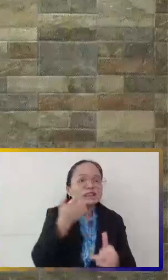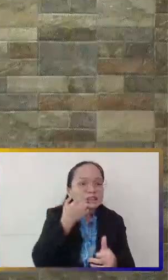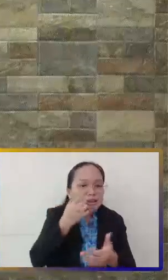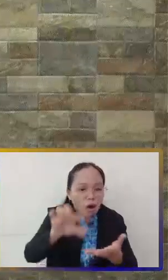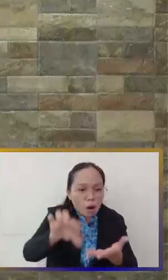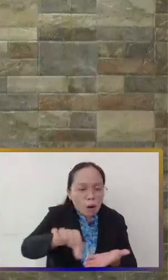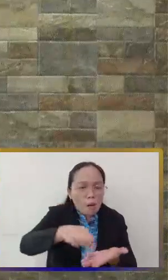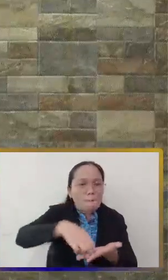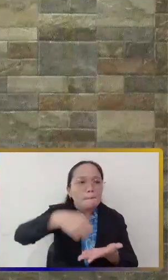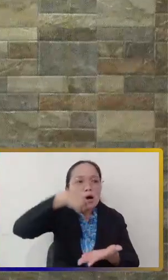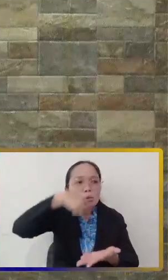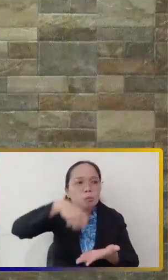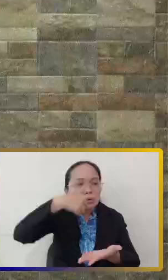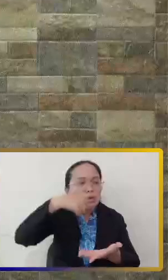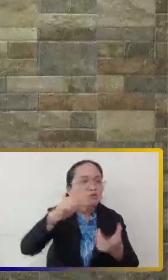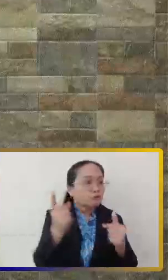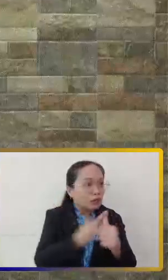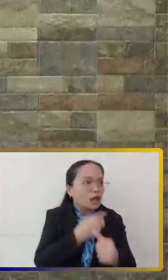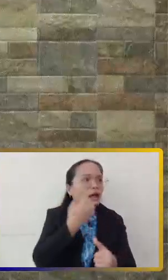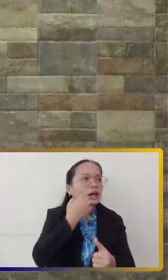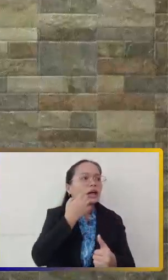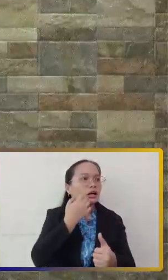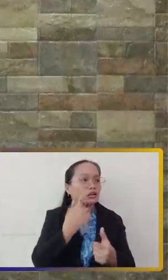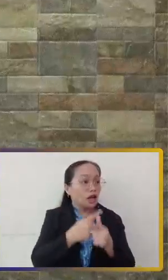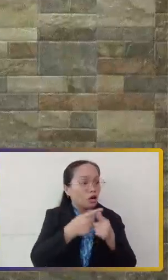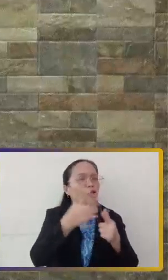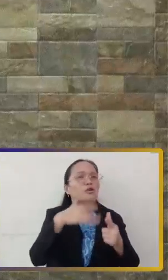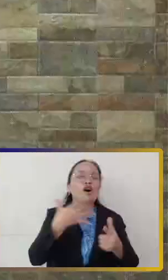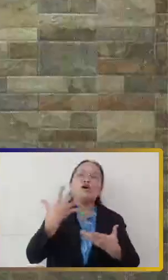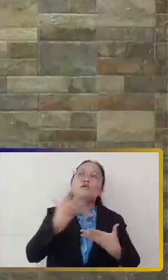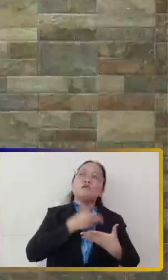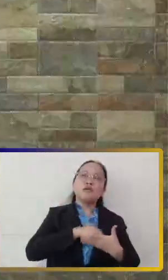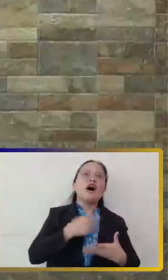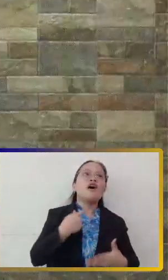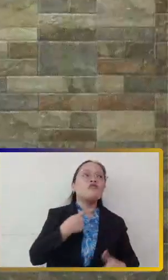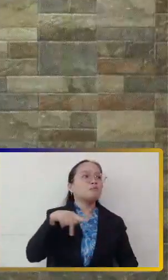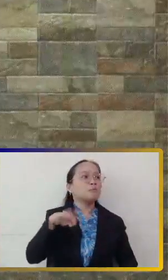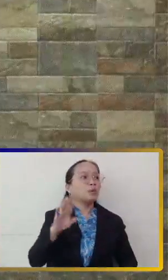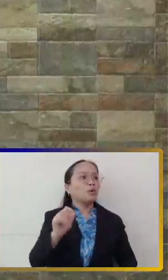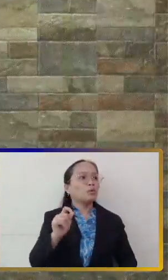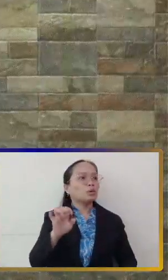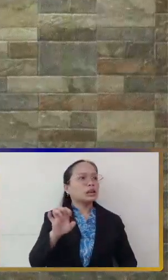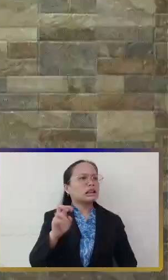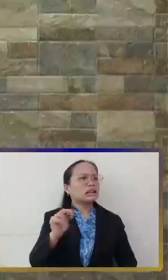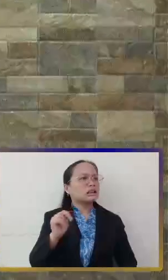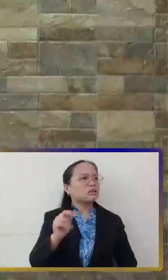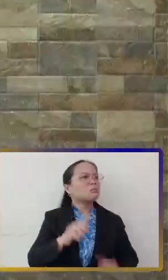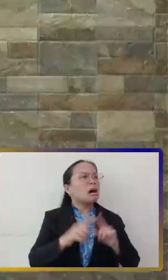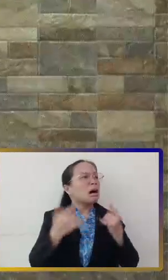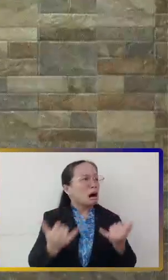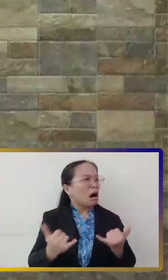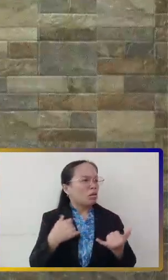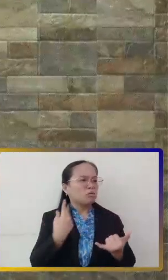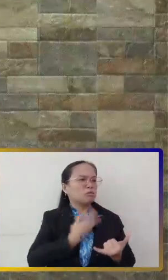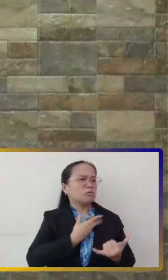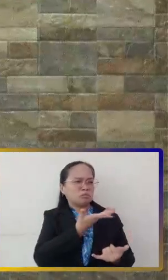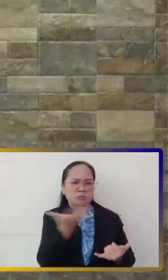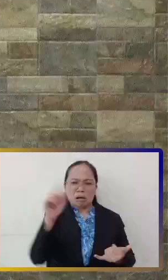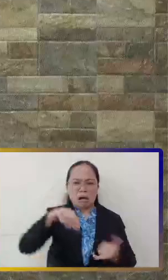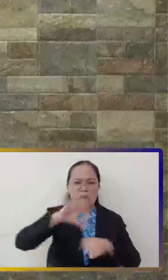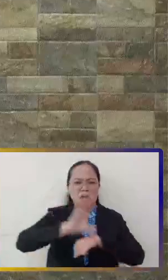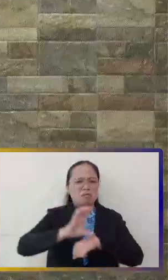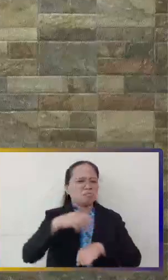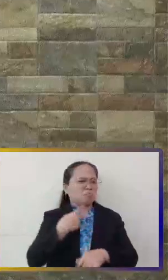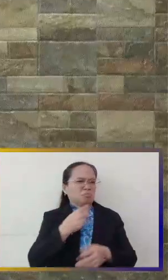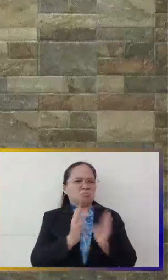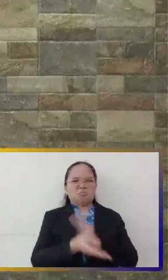may protein ka na. I hope you're following me. Now listen to me. But we are already passive. Passive na